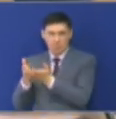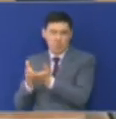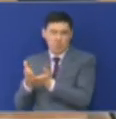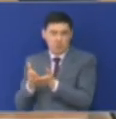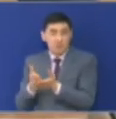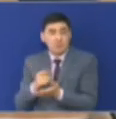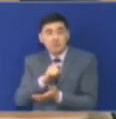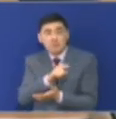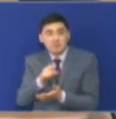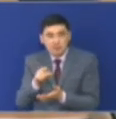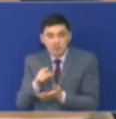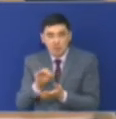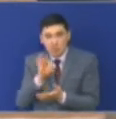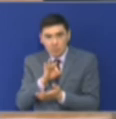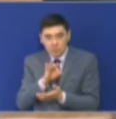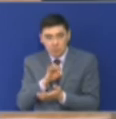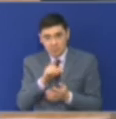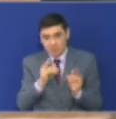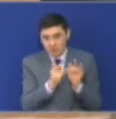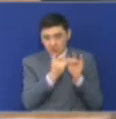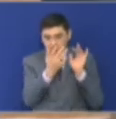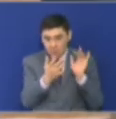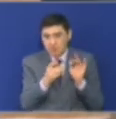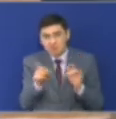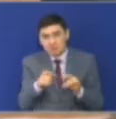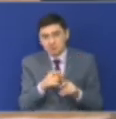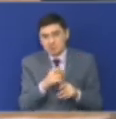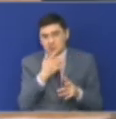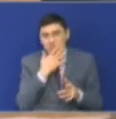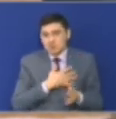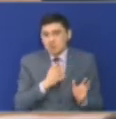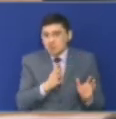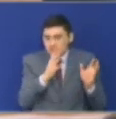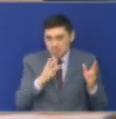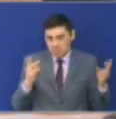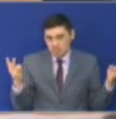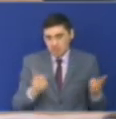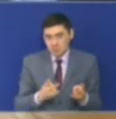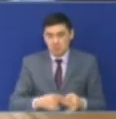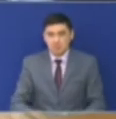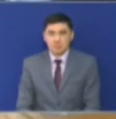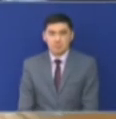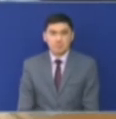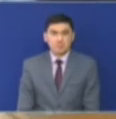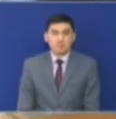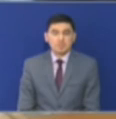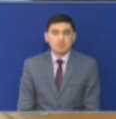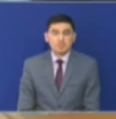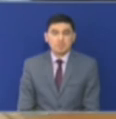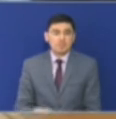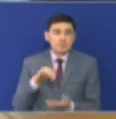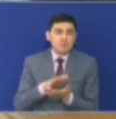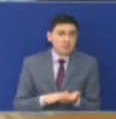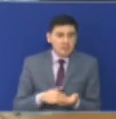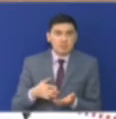балаларыңызбен, немерелеріңізбен бірге осы бірегей көпірге сүйсіне қарауға мүмкіндік жасалған көргім келеді. Жиын соңында